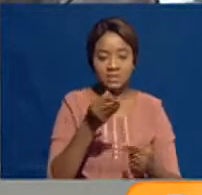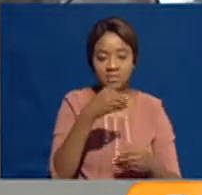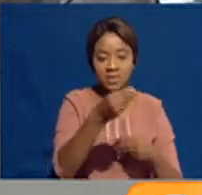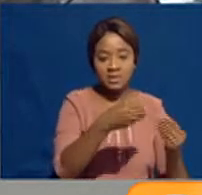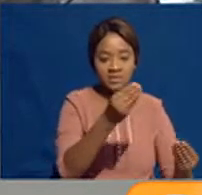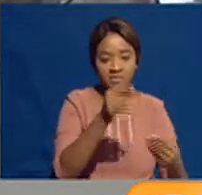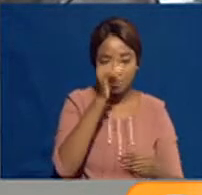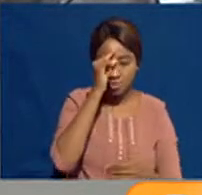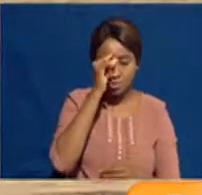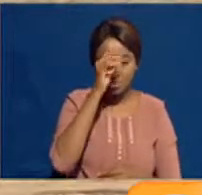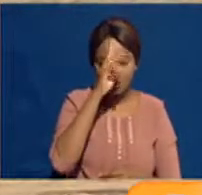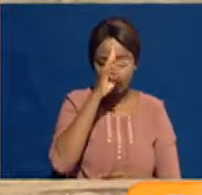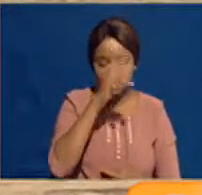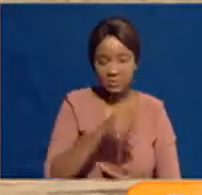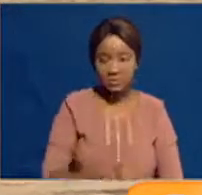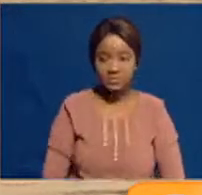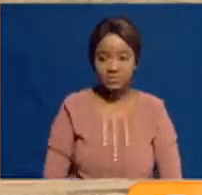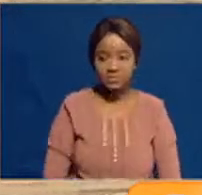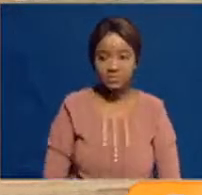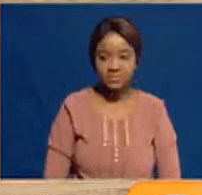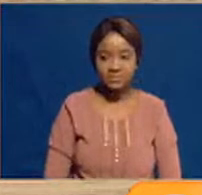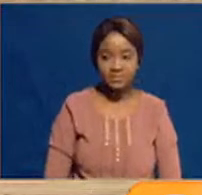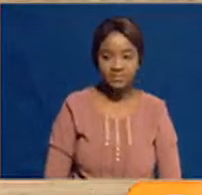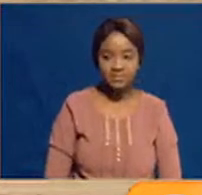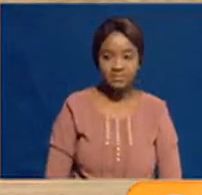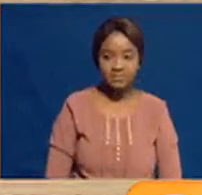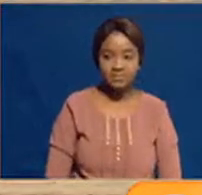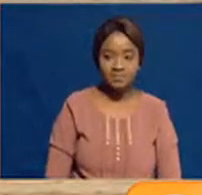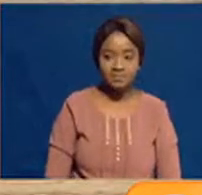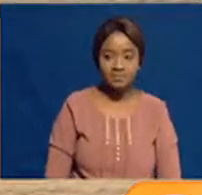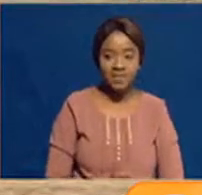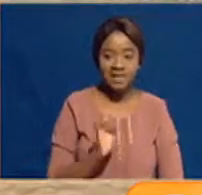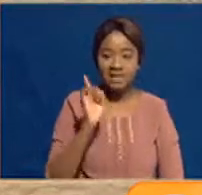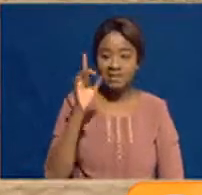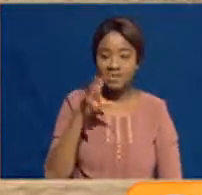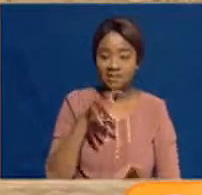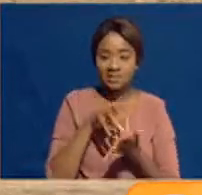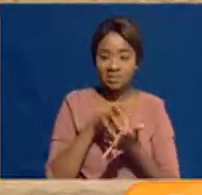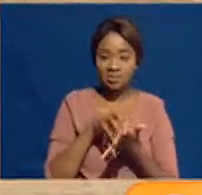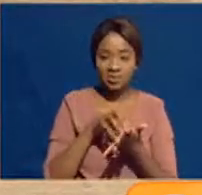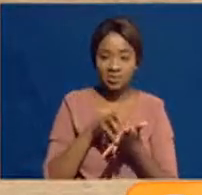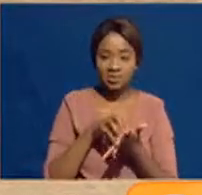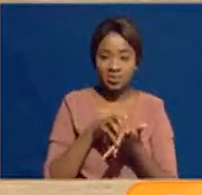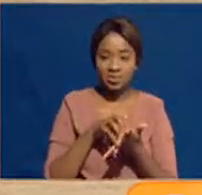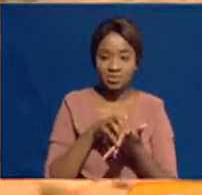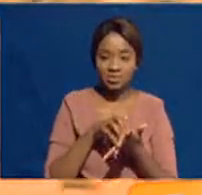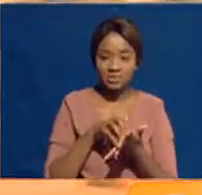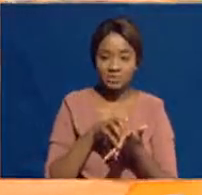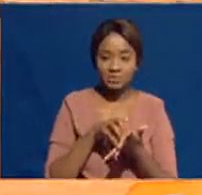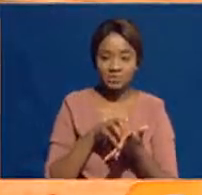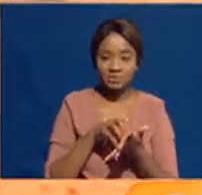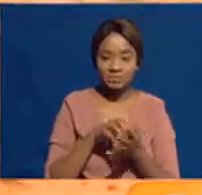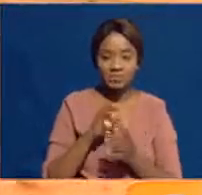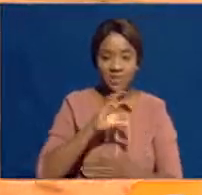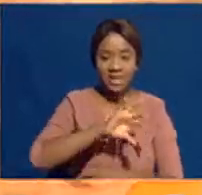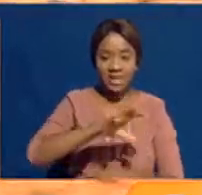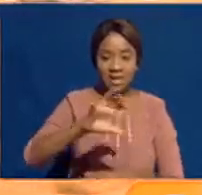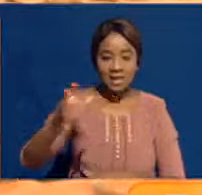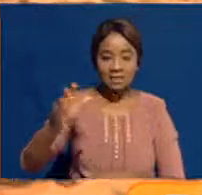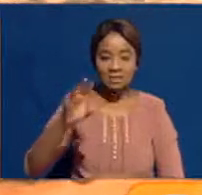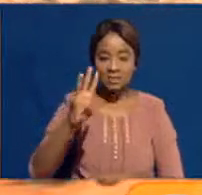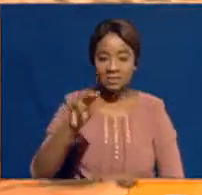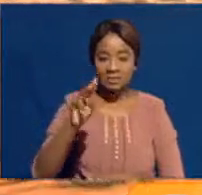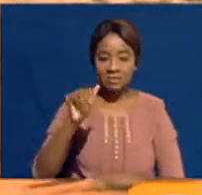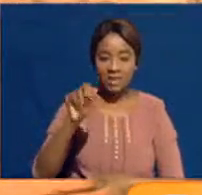polisi. Hali imesalia tete katika kijiji cha Korale eneo bunge la Laisamis kaunti ya